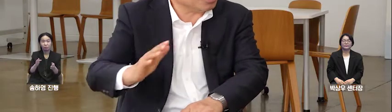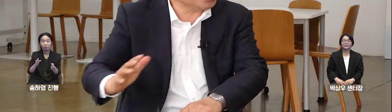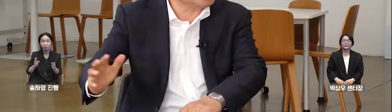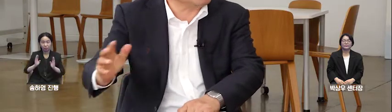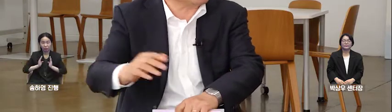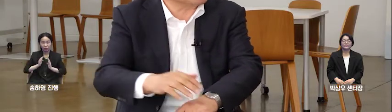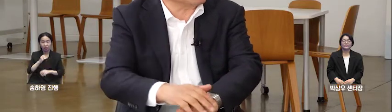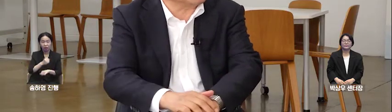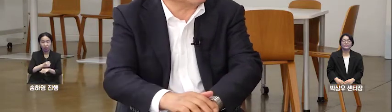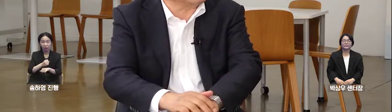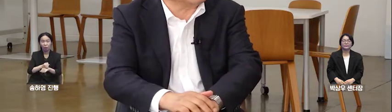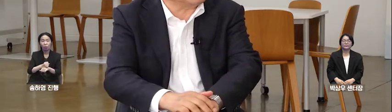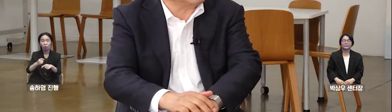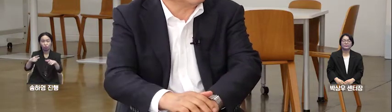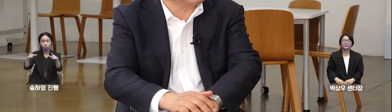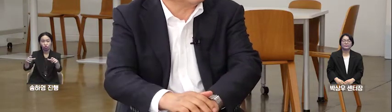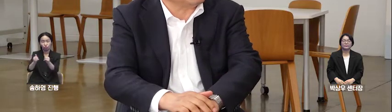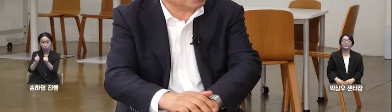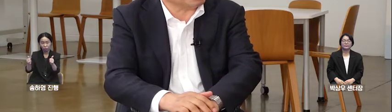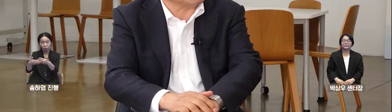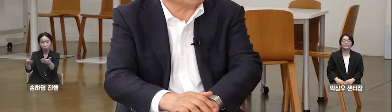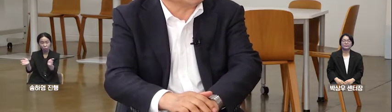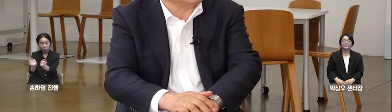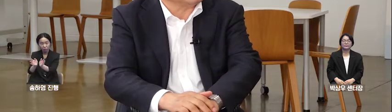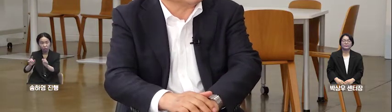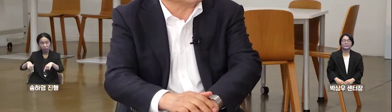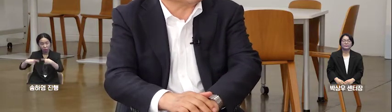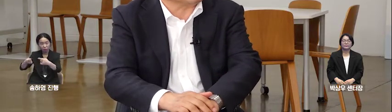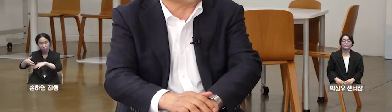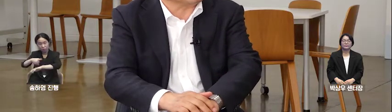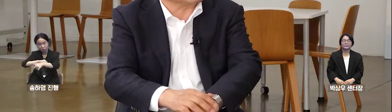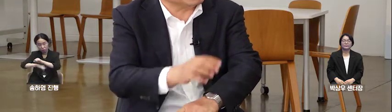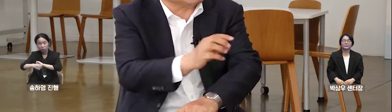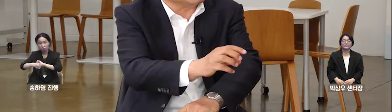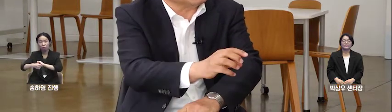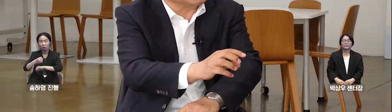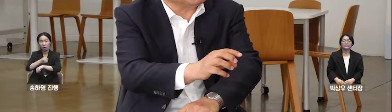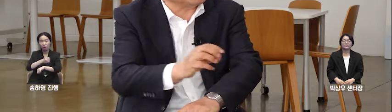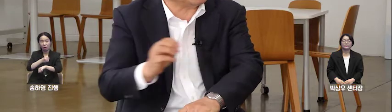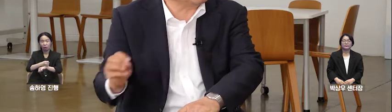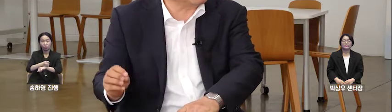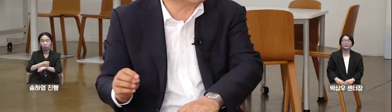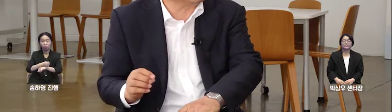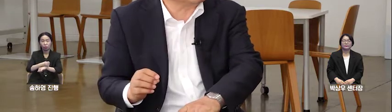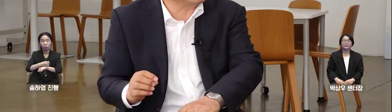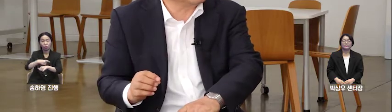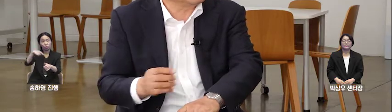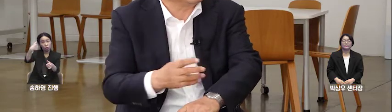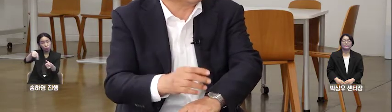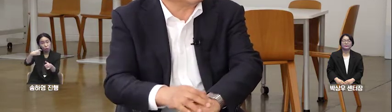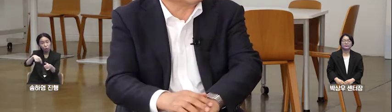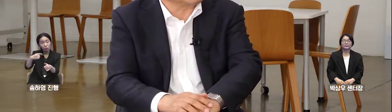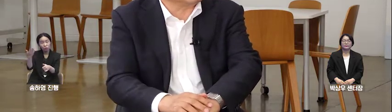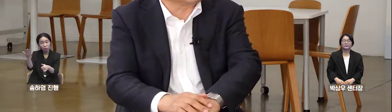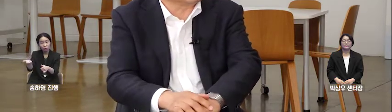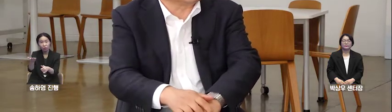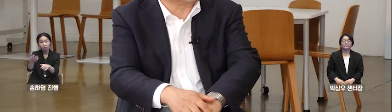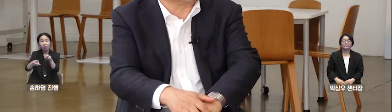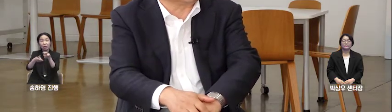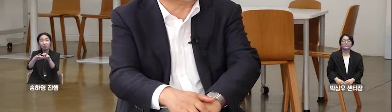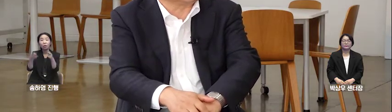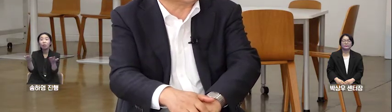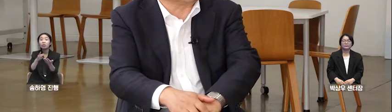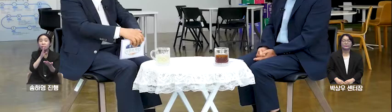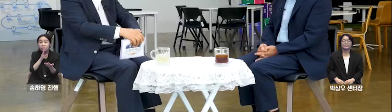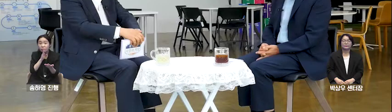이 주민자치를 활성화시키는 일에 또 이제 나서고 있군요. 그것을 또 지도하는 곳이 여기 사회적